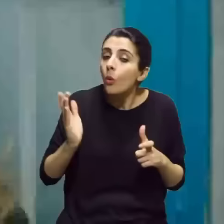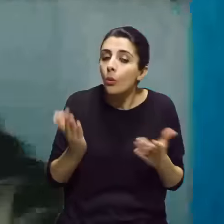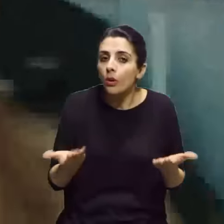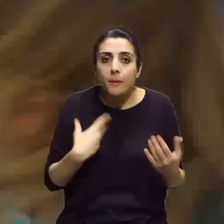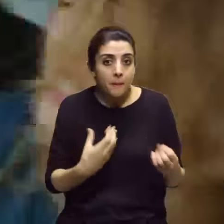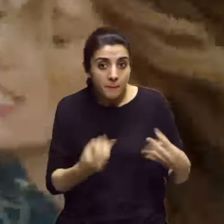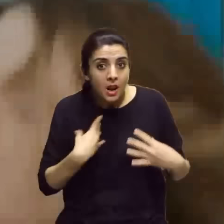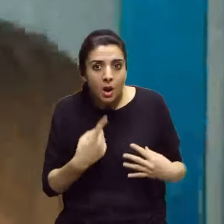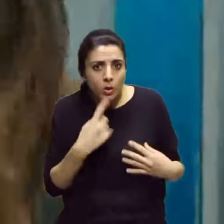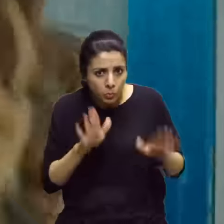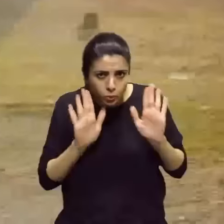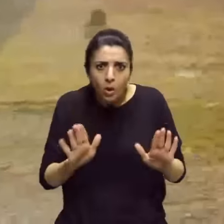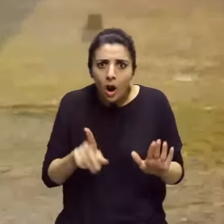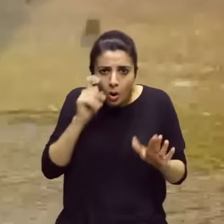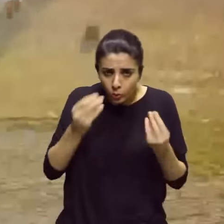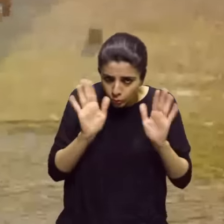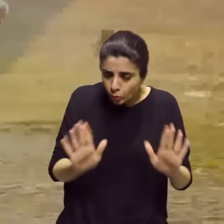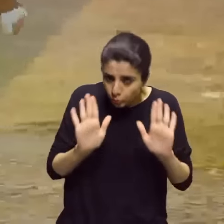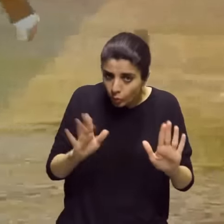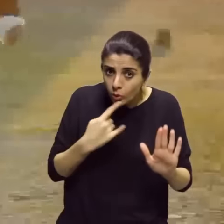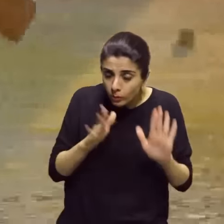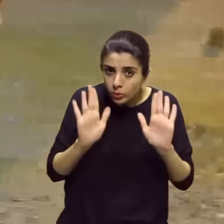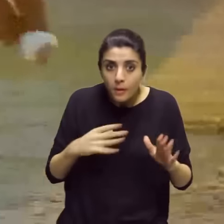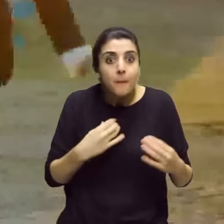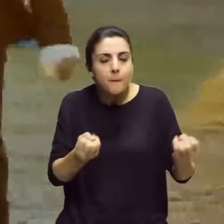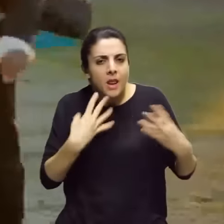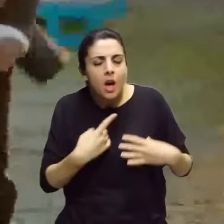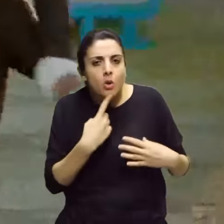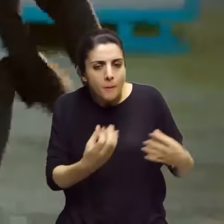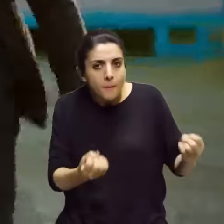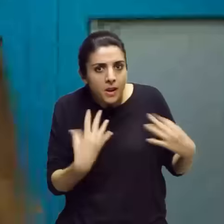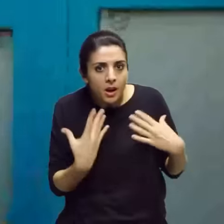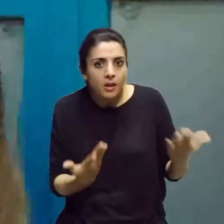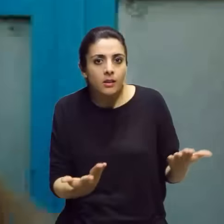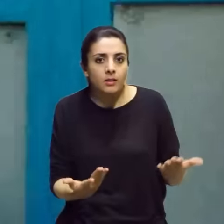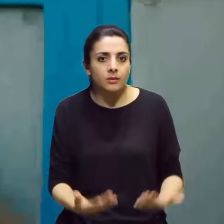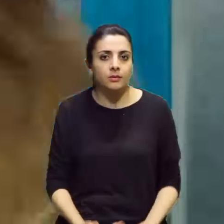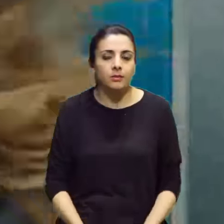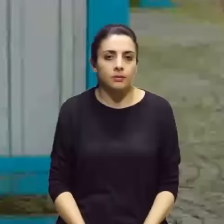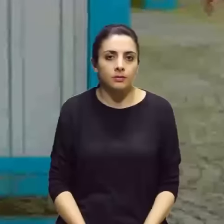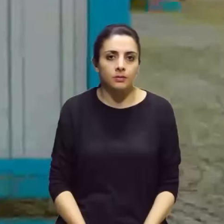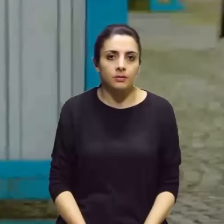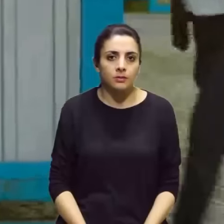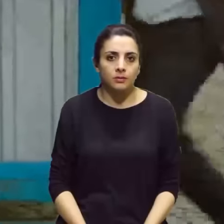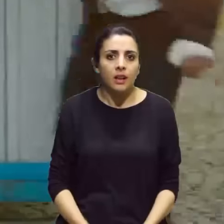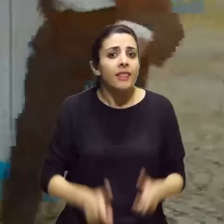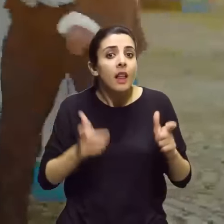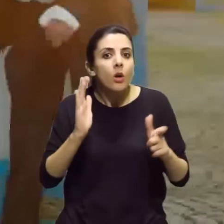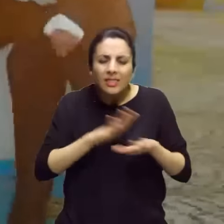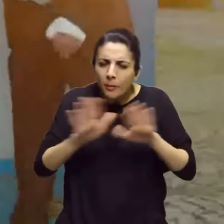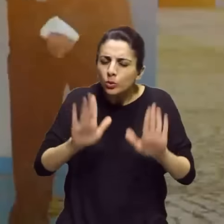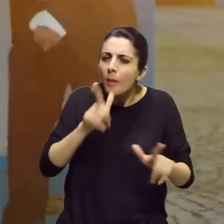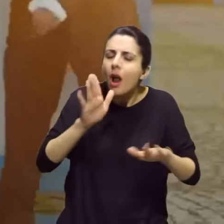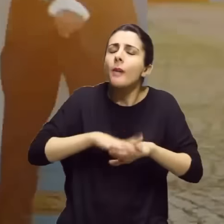Nereye kaçıyorsun? Bırak. Dur. Kendine gel. Zeyno kurtulmak için tepinirken Tahir yanlarına geldi. Nereye kaçıyorsun? Tamam